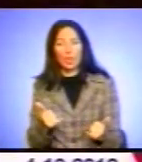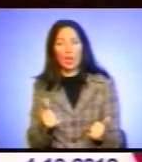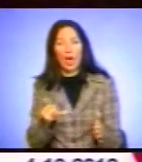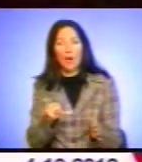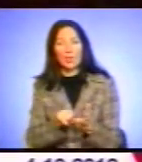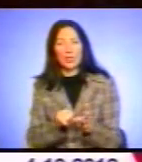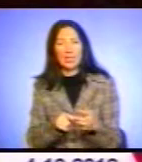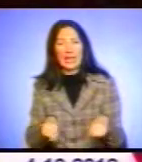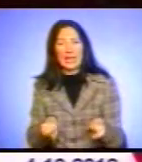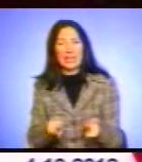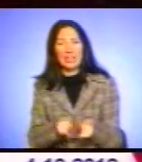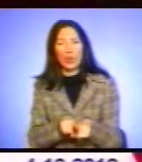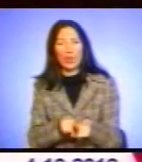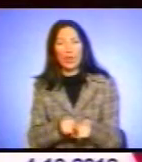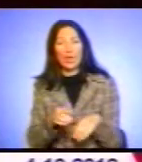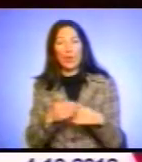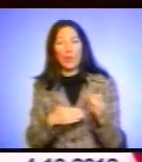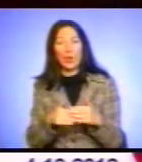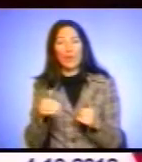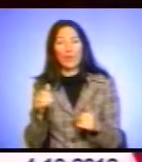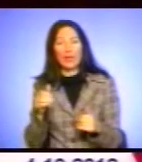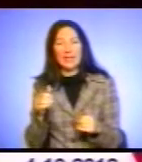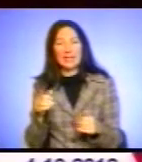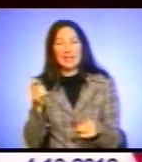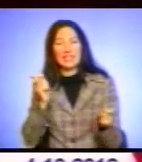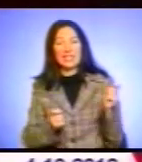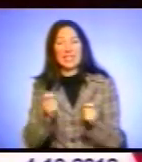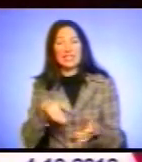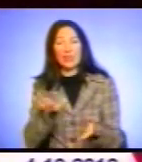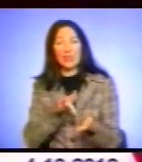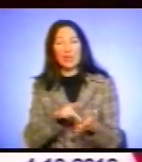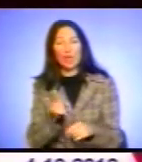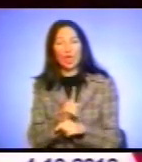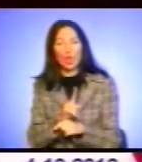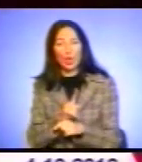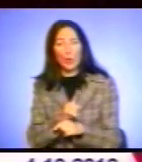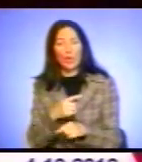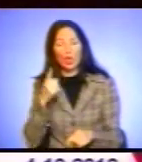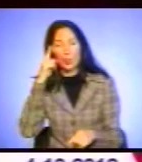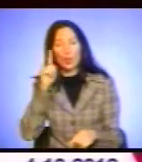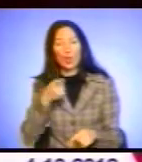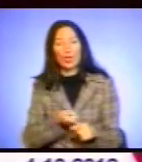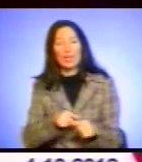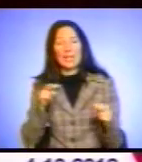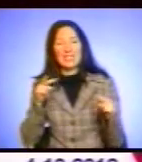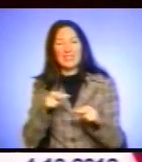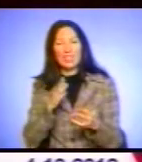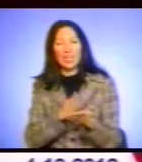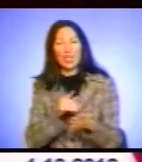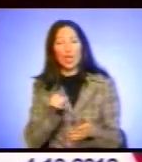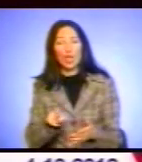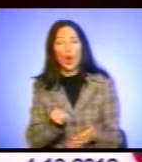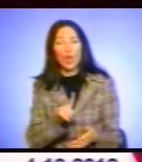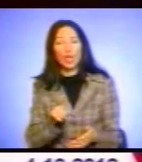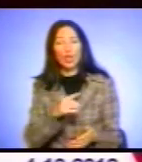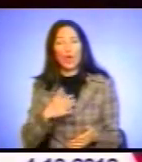представники такої професії з'їхалися саме у місто Тернопіль. Я думаю, що це свідчення є і того, що